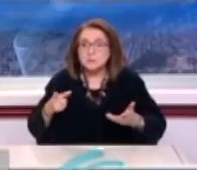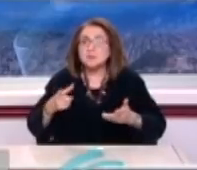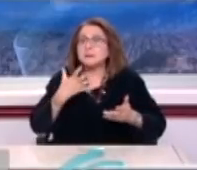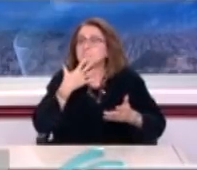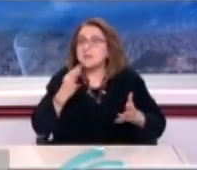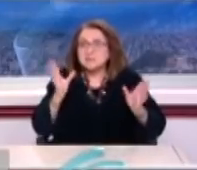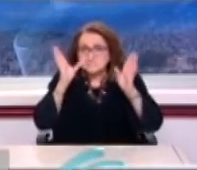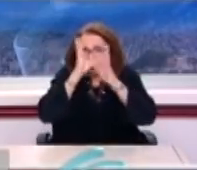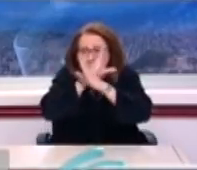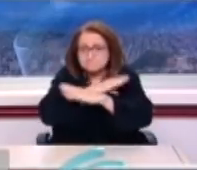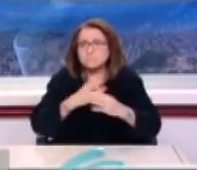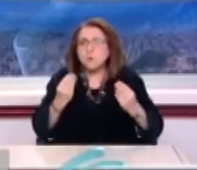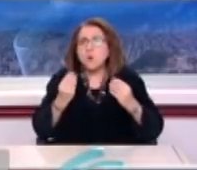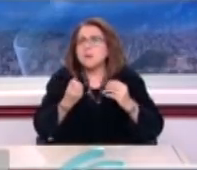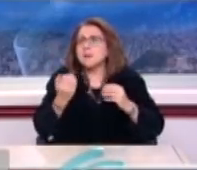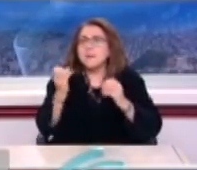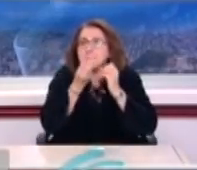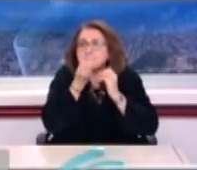ασυμπτωματικά περιστατικά.